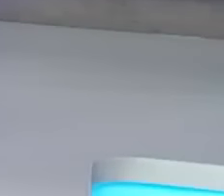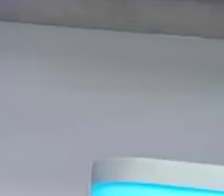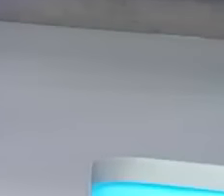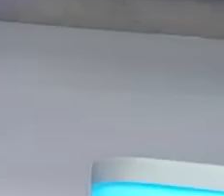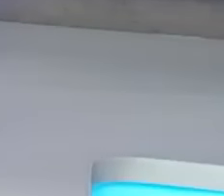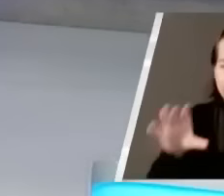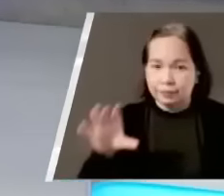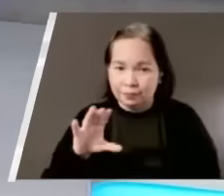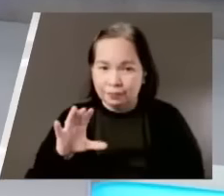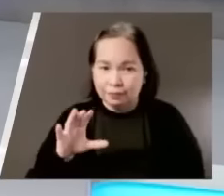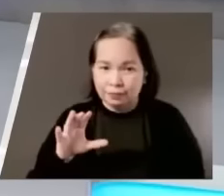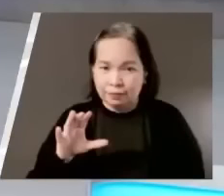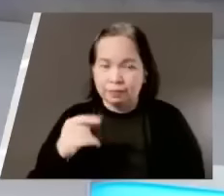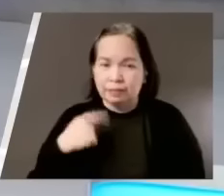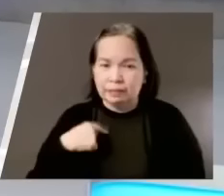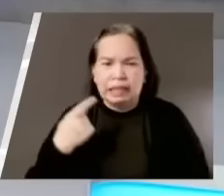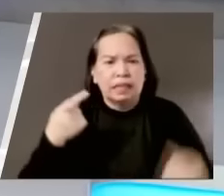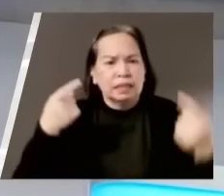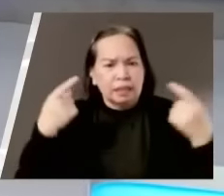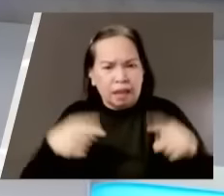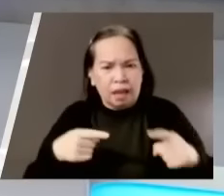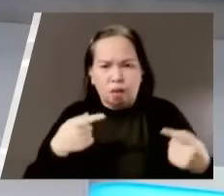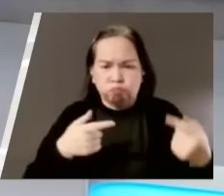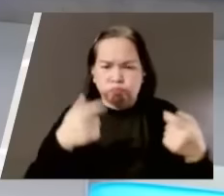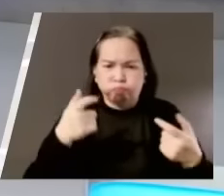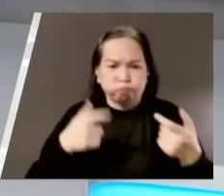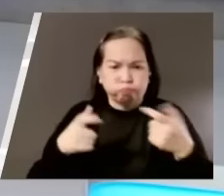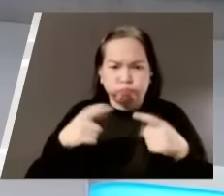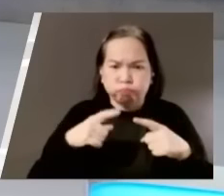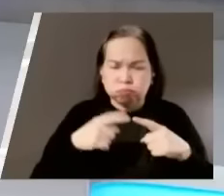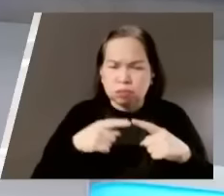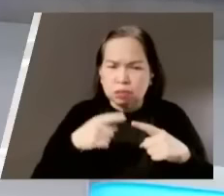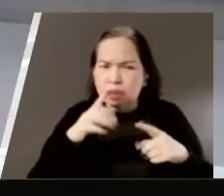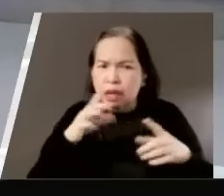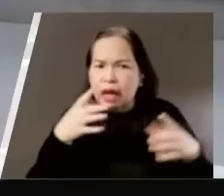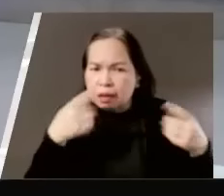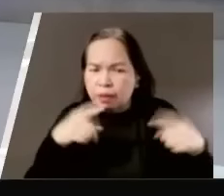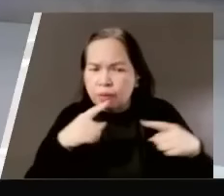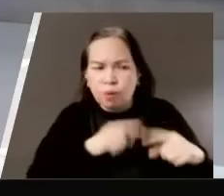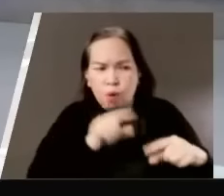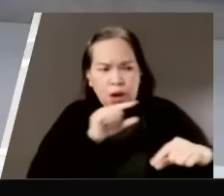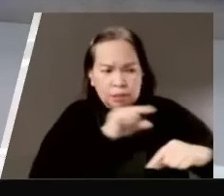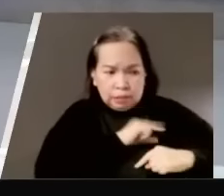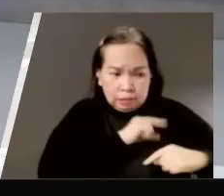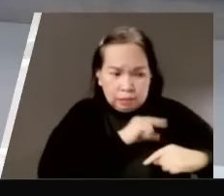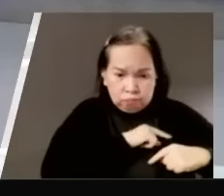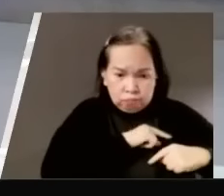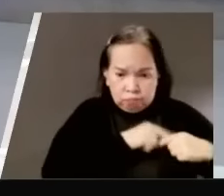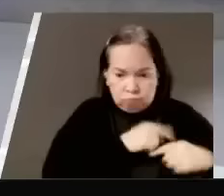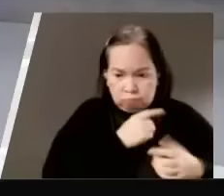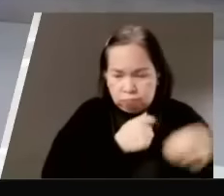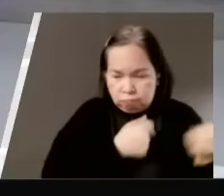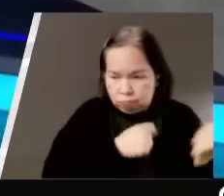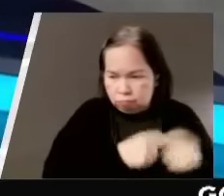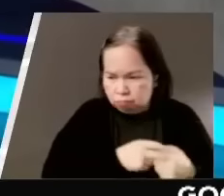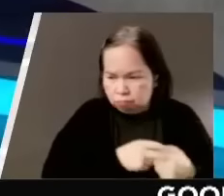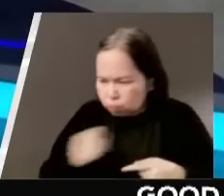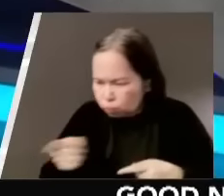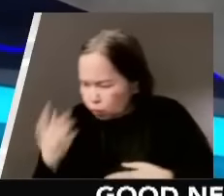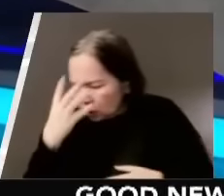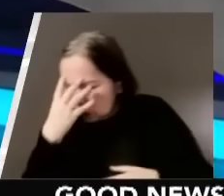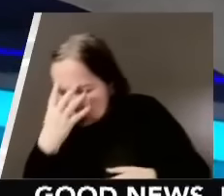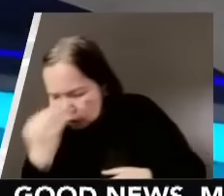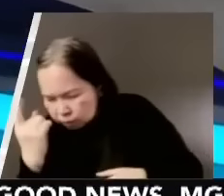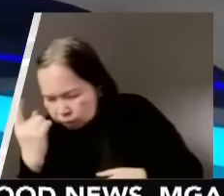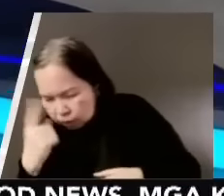Nauwi sa pamamaril ang paninita ng isang security guard sa biktimang natutulog sa tapat na isang kainan sa Quezon City. Babatuhin daw